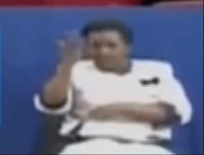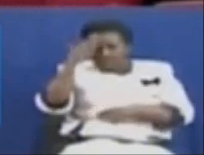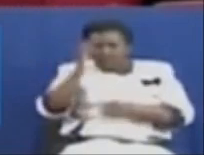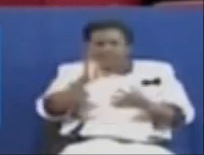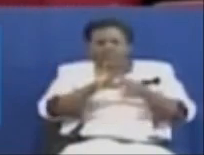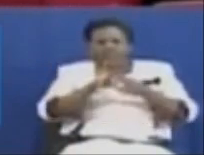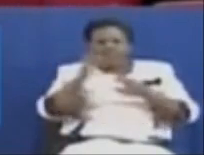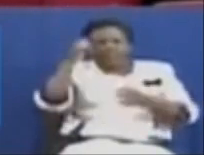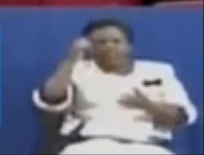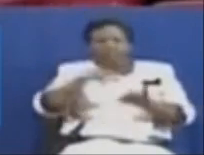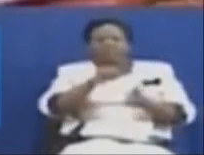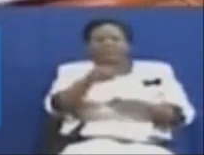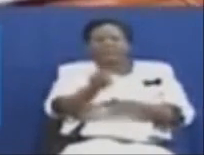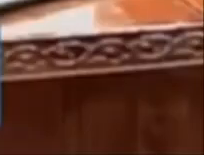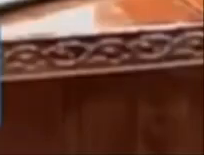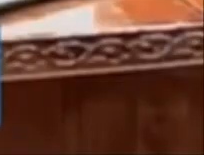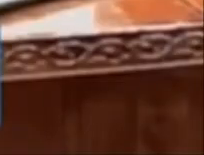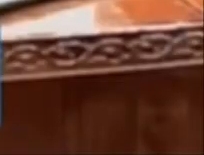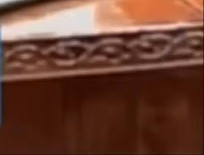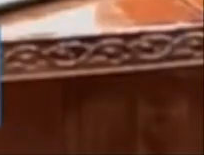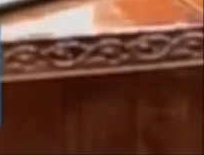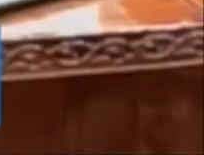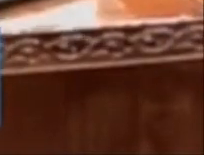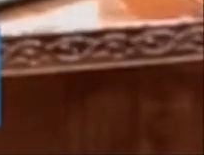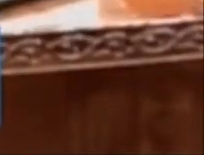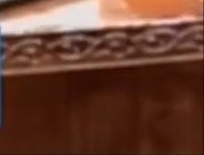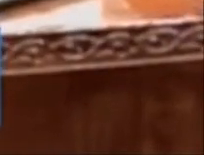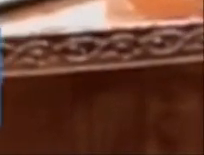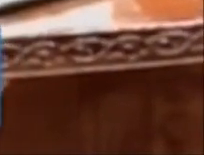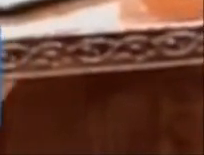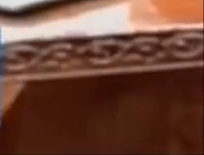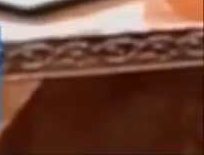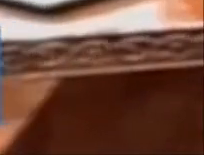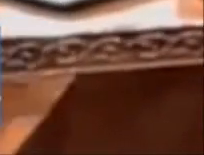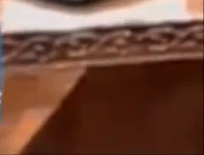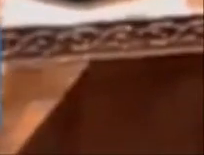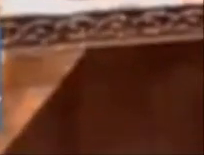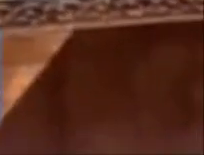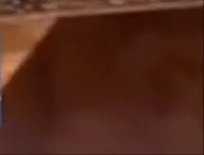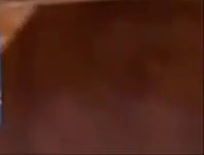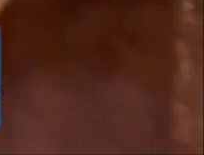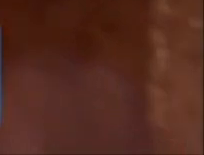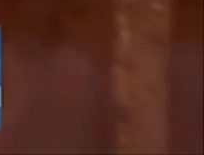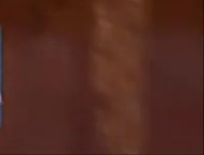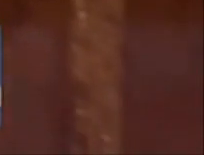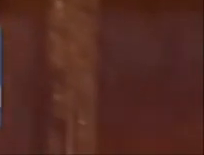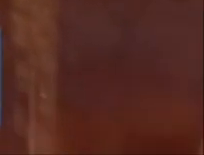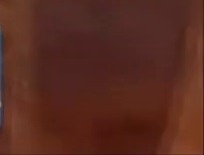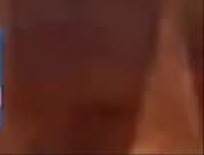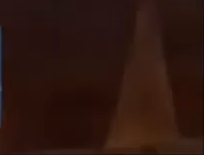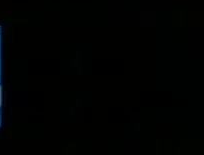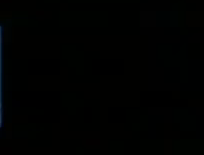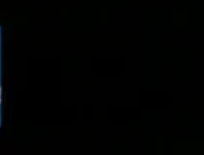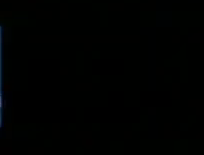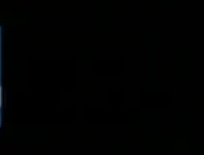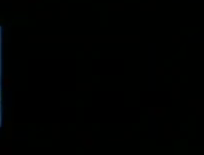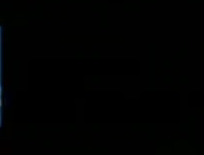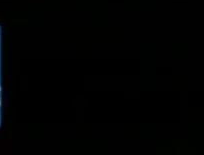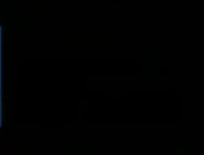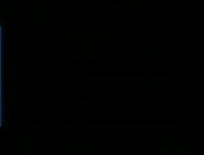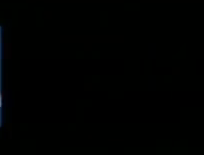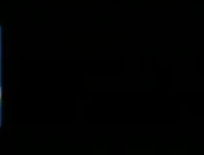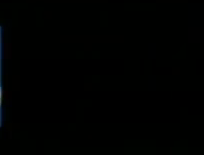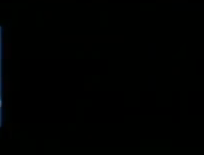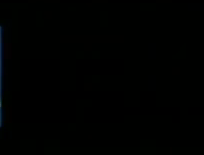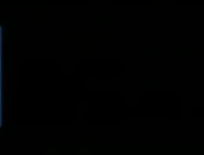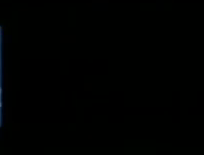Mheshimiwa Spika, kwa kuwa elimu ya ushirika ni elimu ambayo inahitajika sana kwa wananchi, na hasa